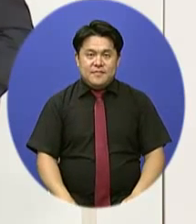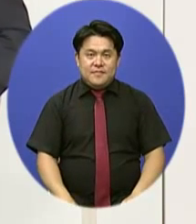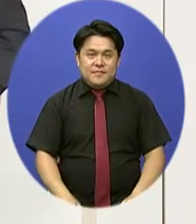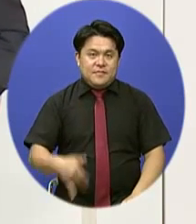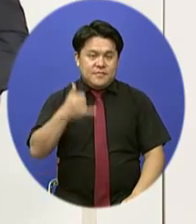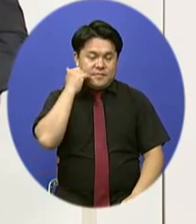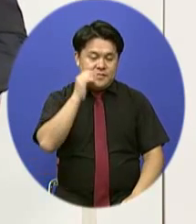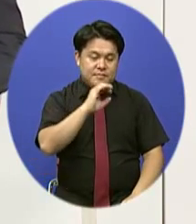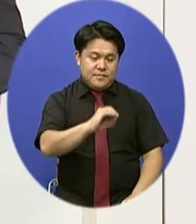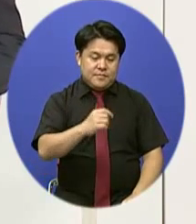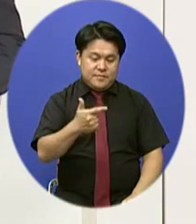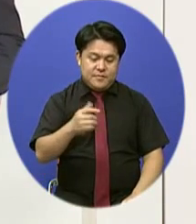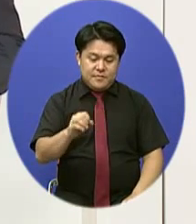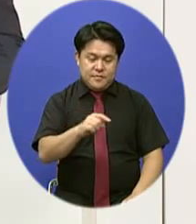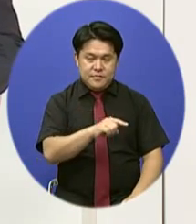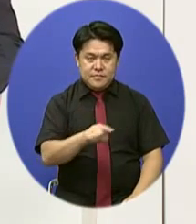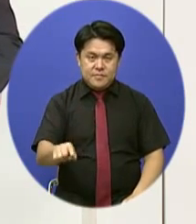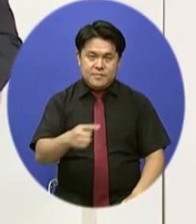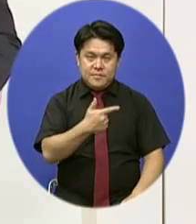네. ARS